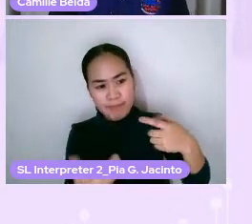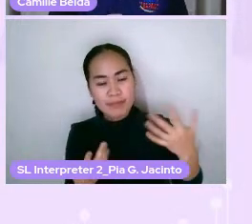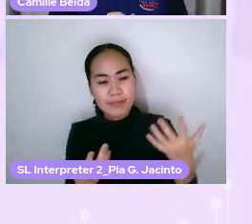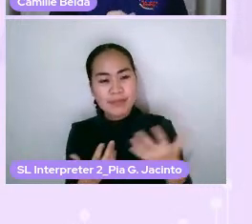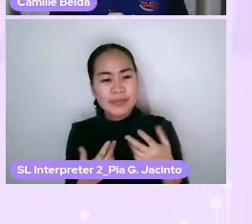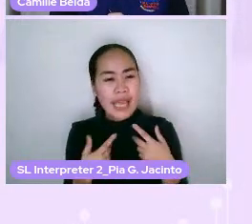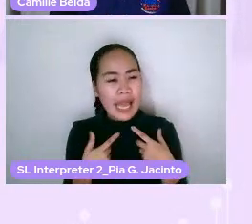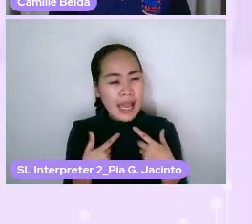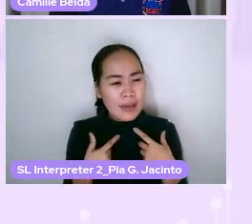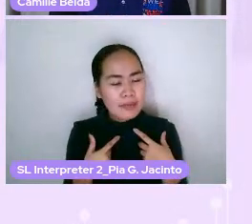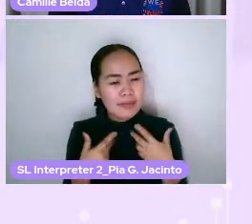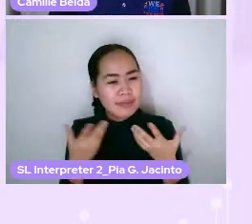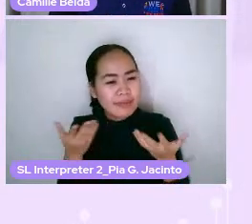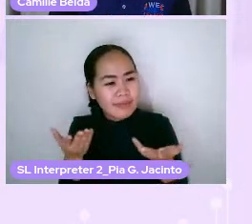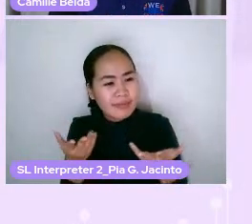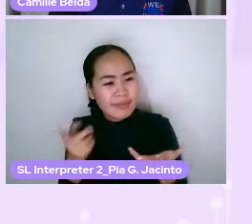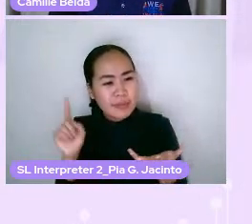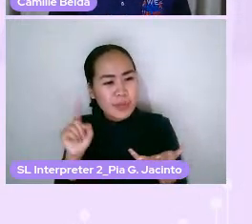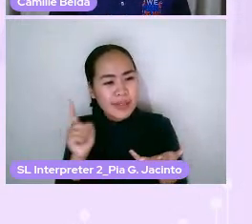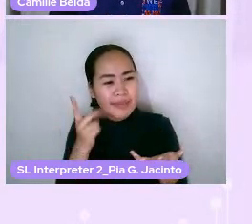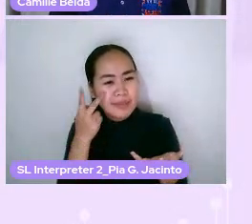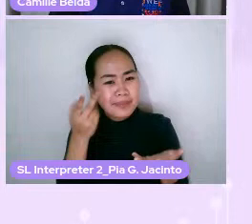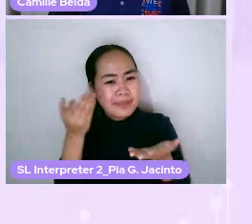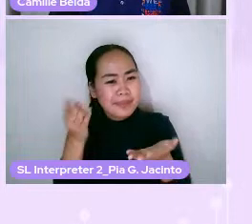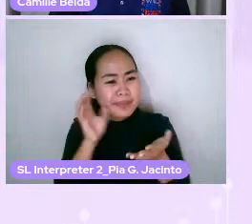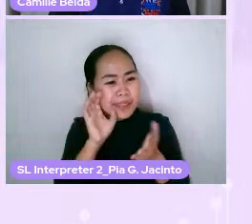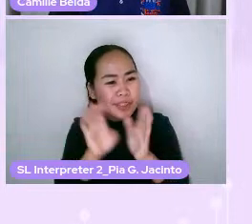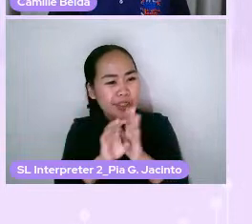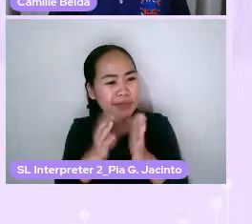insects ito. Ano kaya ang tamang sagot?